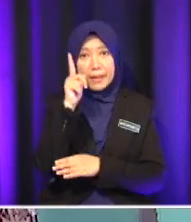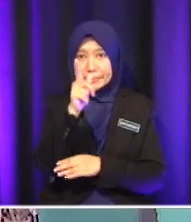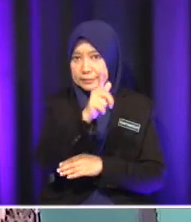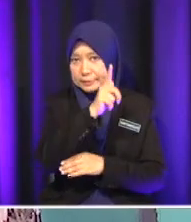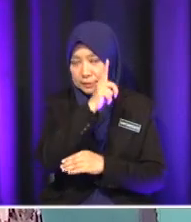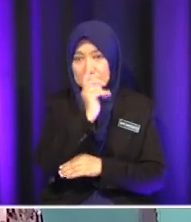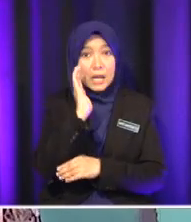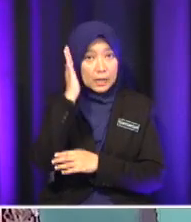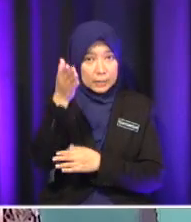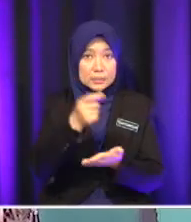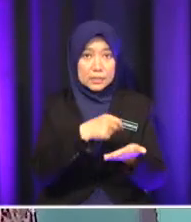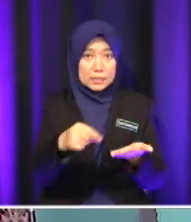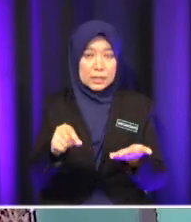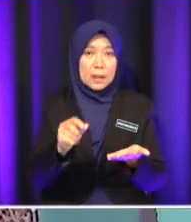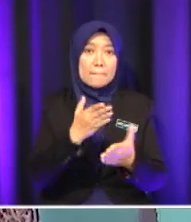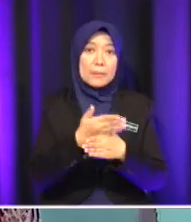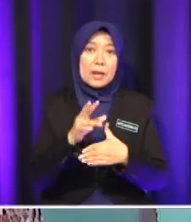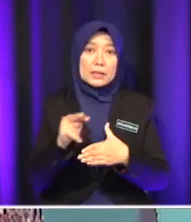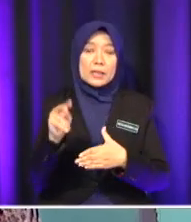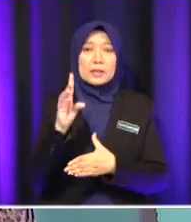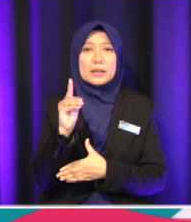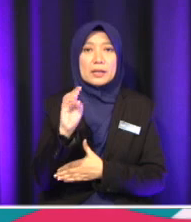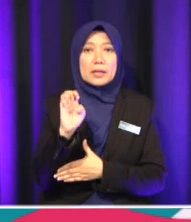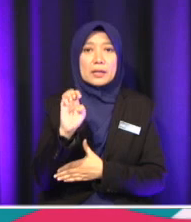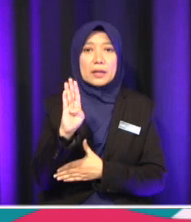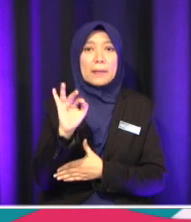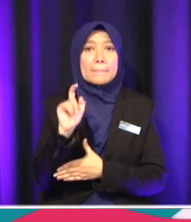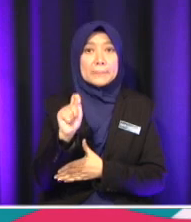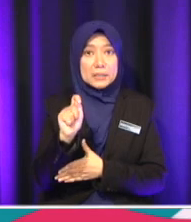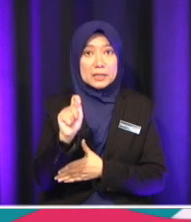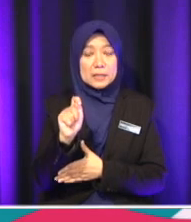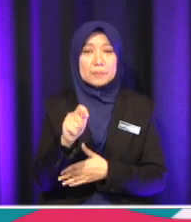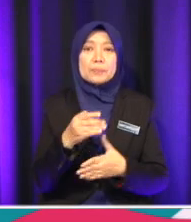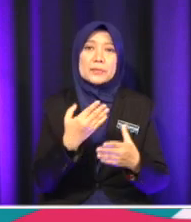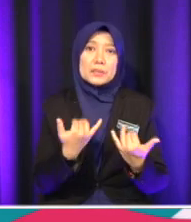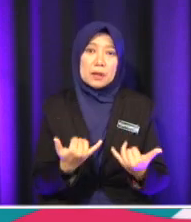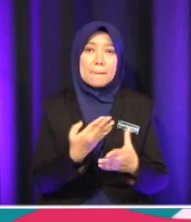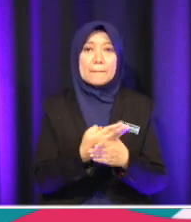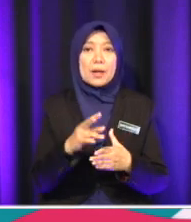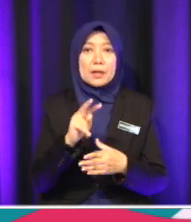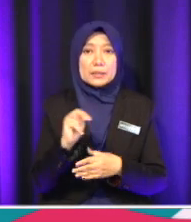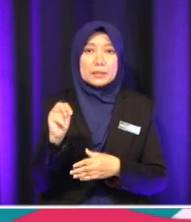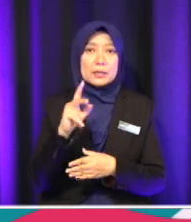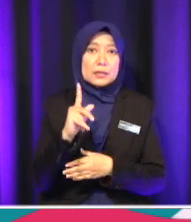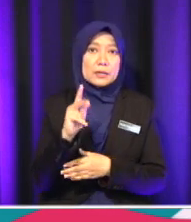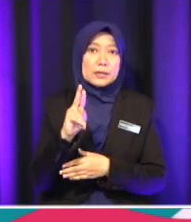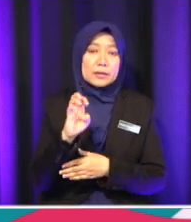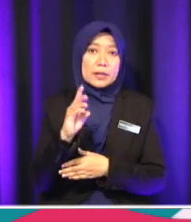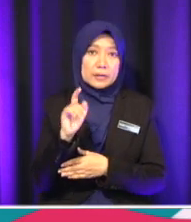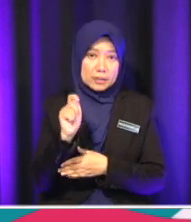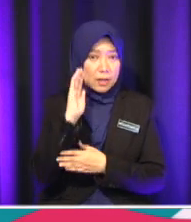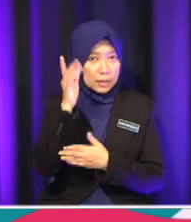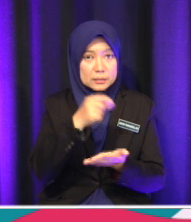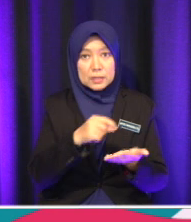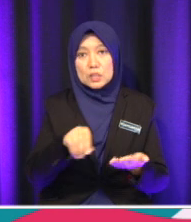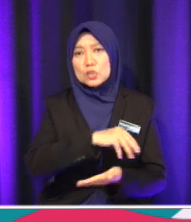catat di bagian debit yang kedua ialah bahagian kredit ya bagian kredit mencatat